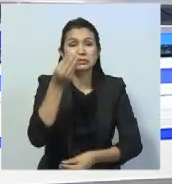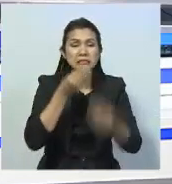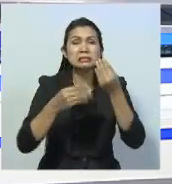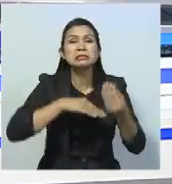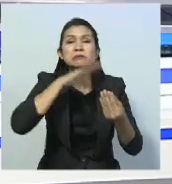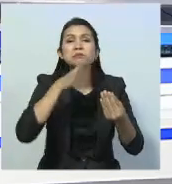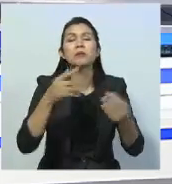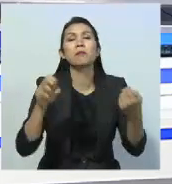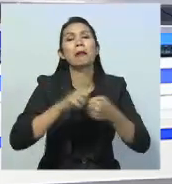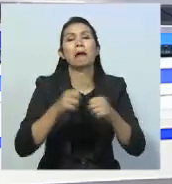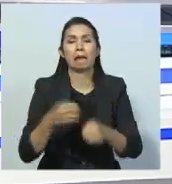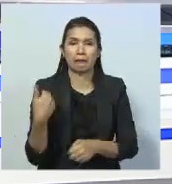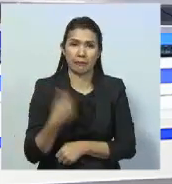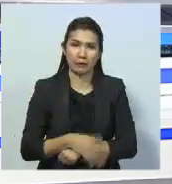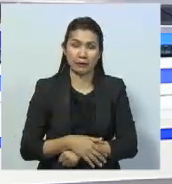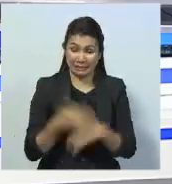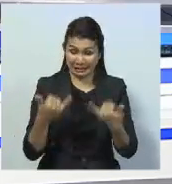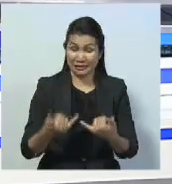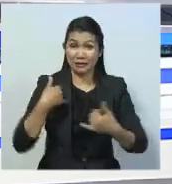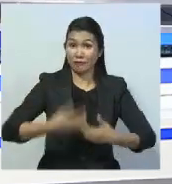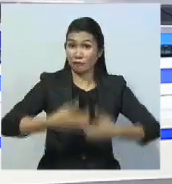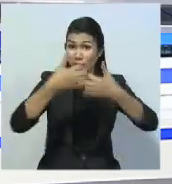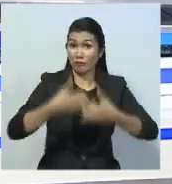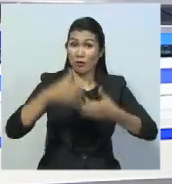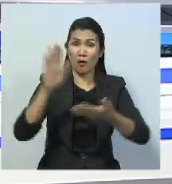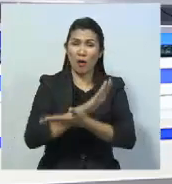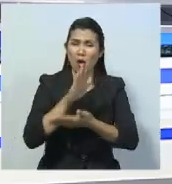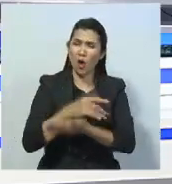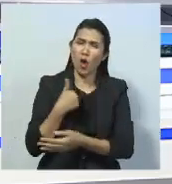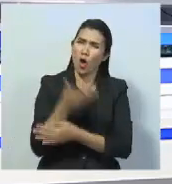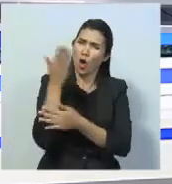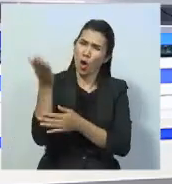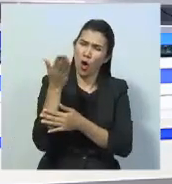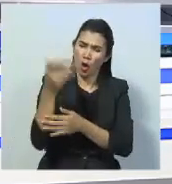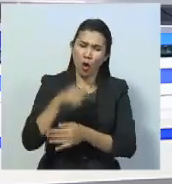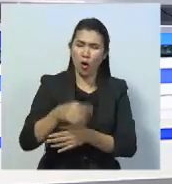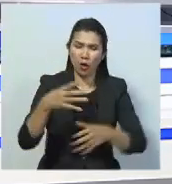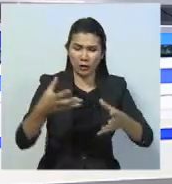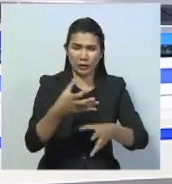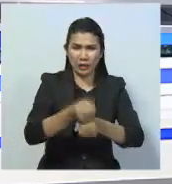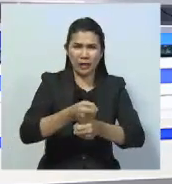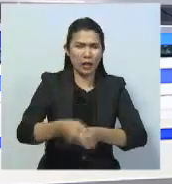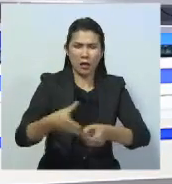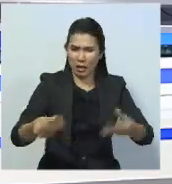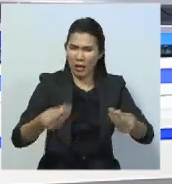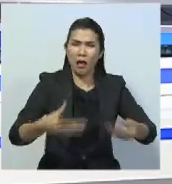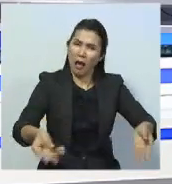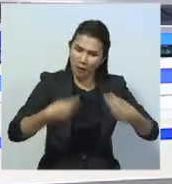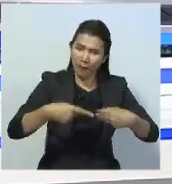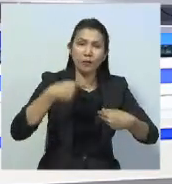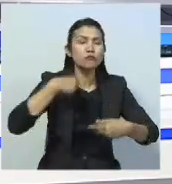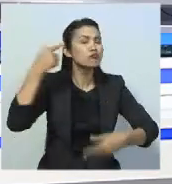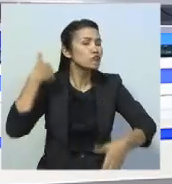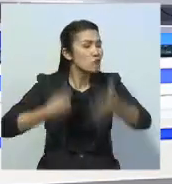า ะ ใช่ อย่างโรงงานกระดาษอย่างเงี้ยค่ะที่เขามีการเรียกร้องกันมายาวนานนะคะที่ว่าจะเอาพื้นที่ของโรงงานเอามาทำเป็นการท่องเที่